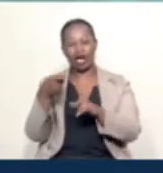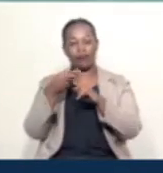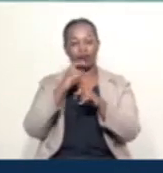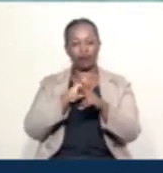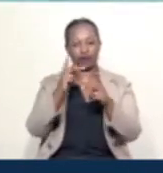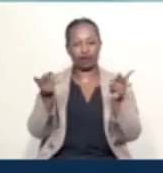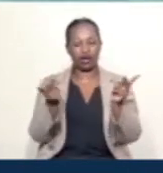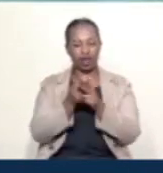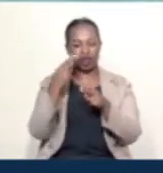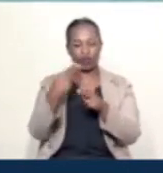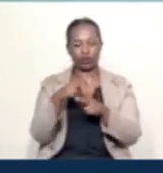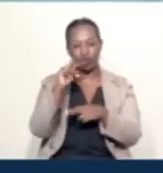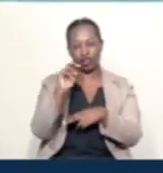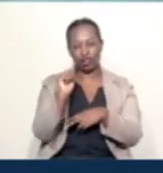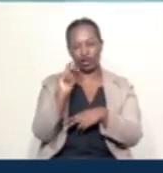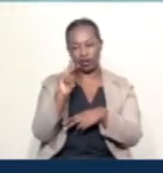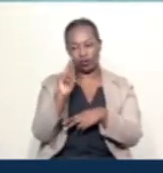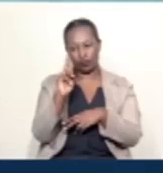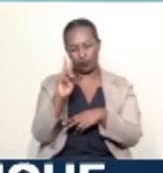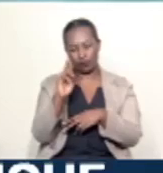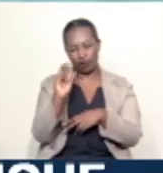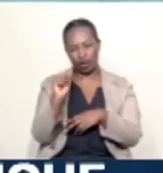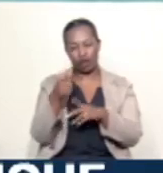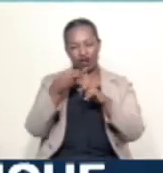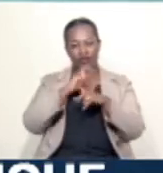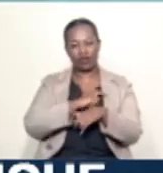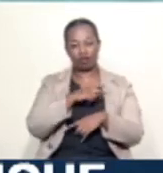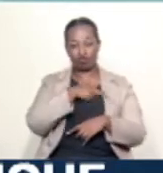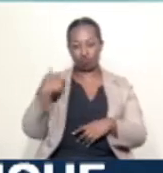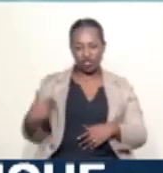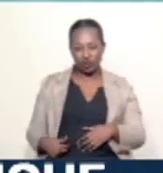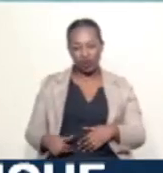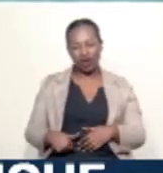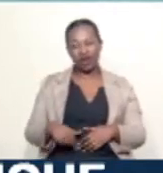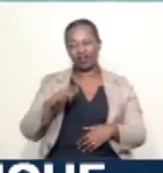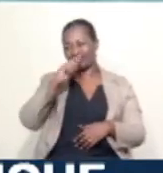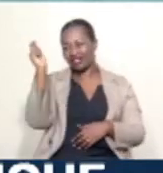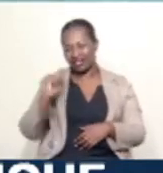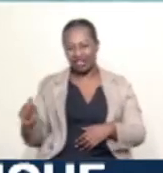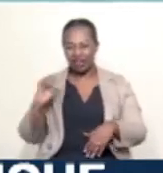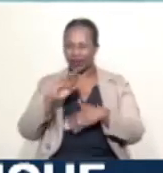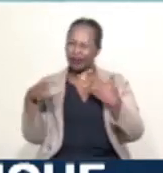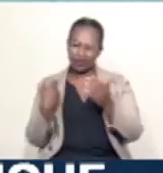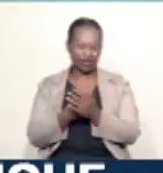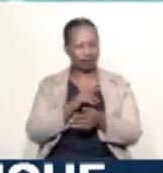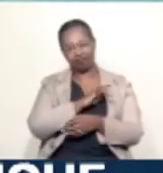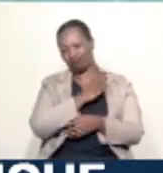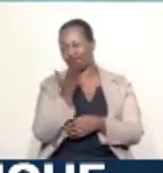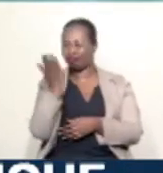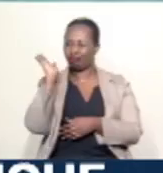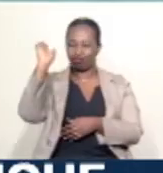Nankura abashoramari bo mu Bushinwa bazaga kurangura amafi hano n'abandi bo muri Tanzania bose barigendeye batinya